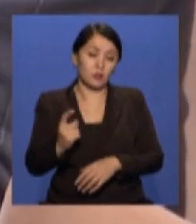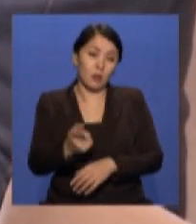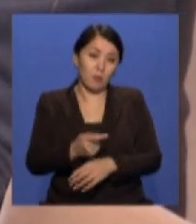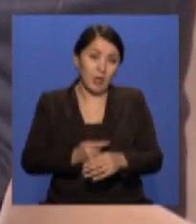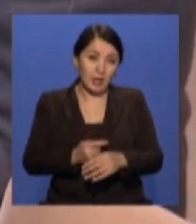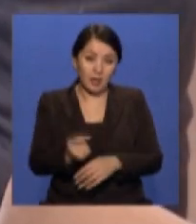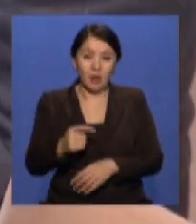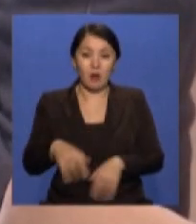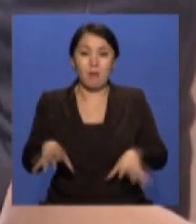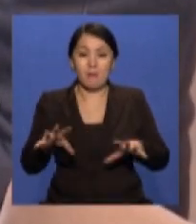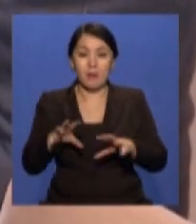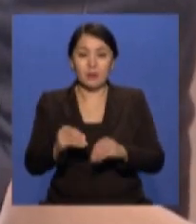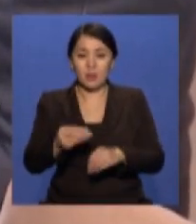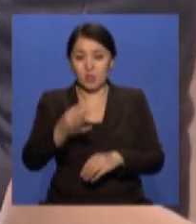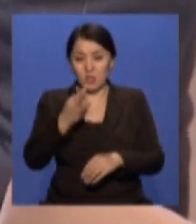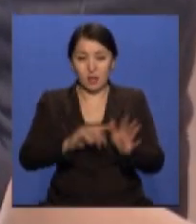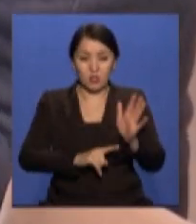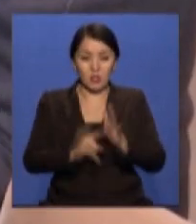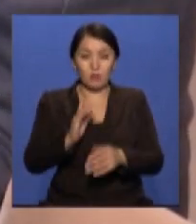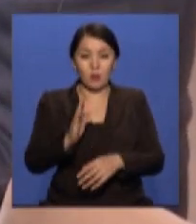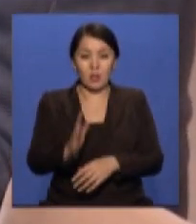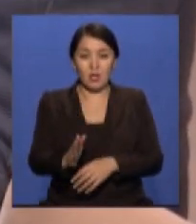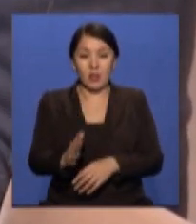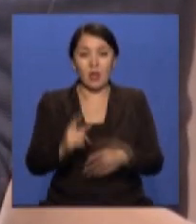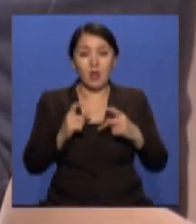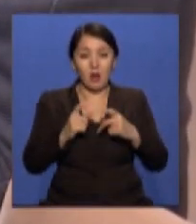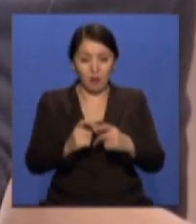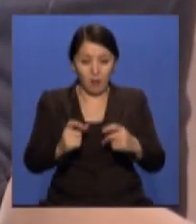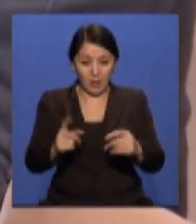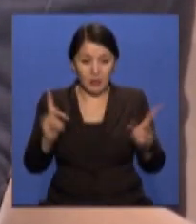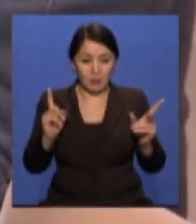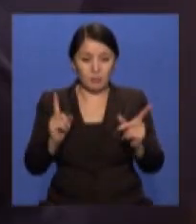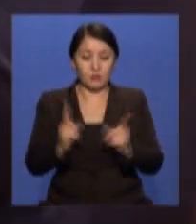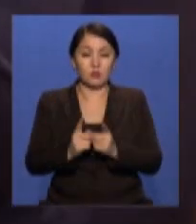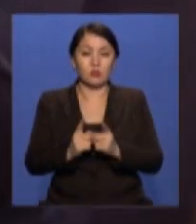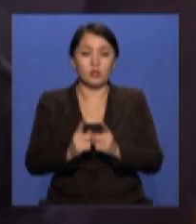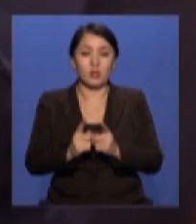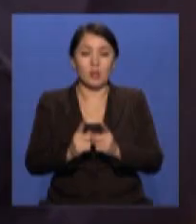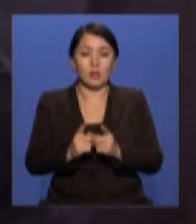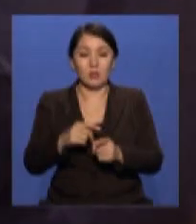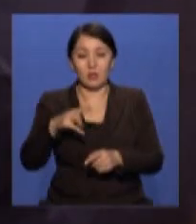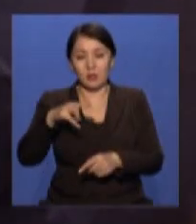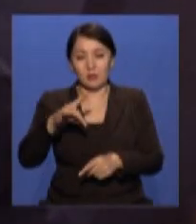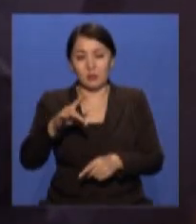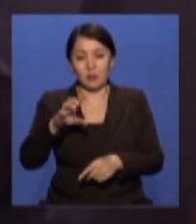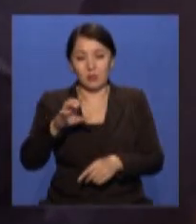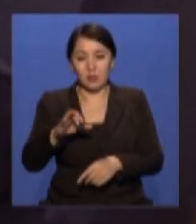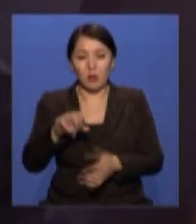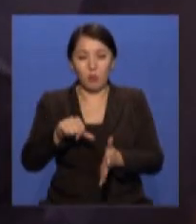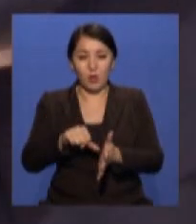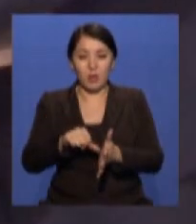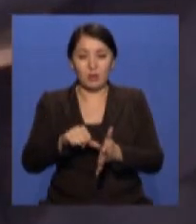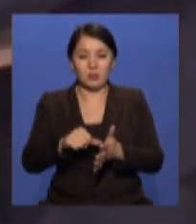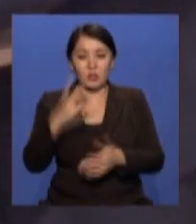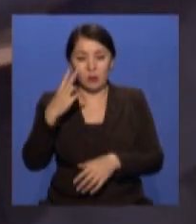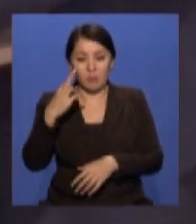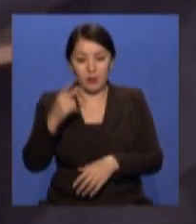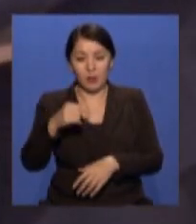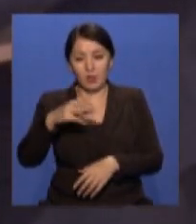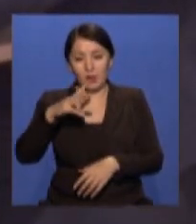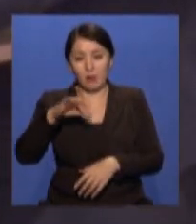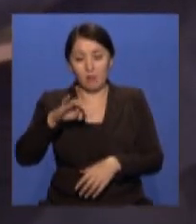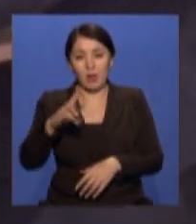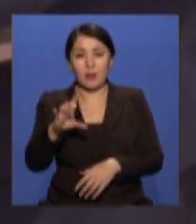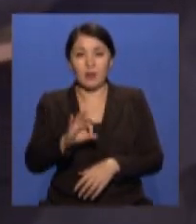ЖКХ, и у ПК аварийной службы есть на обслуживание, восстановление сетей. Азаматтарды қабылдаудың бірыңғай күніне Қызылжар